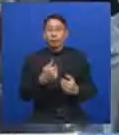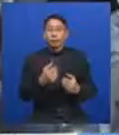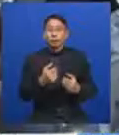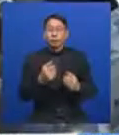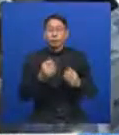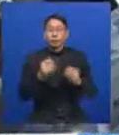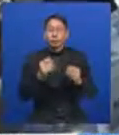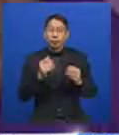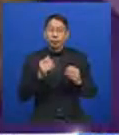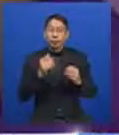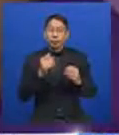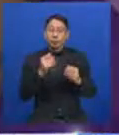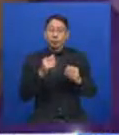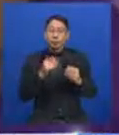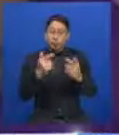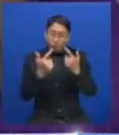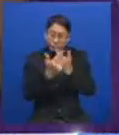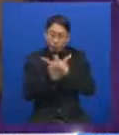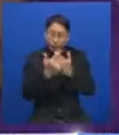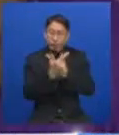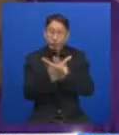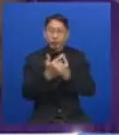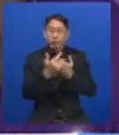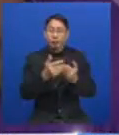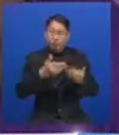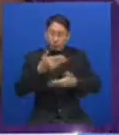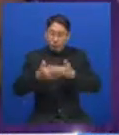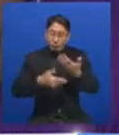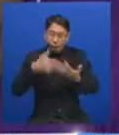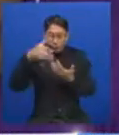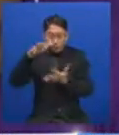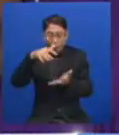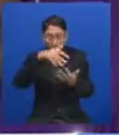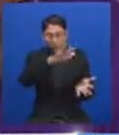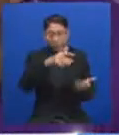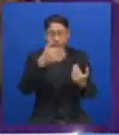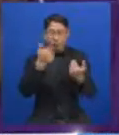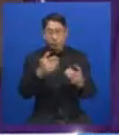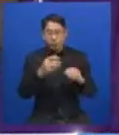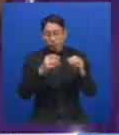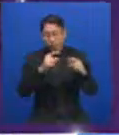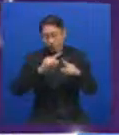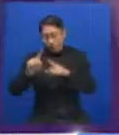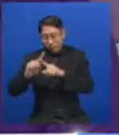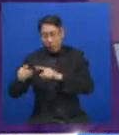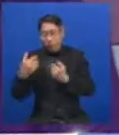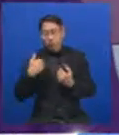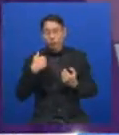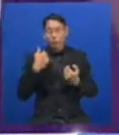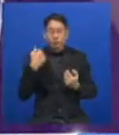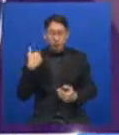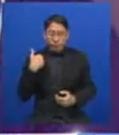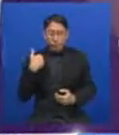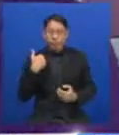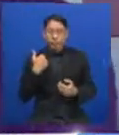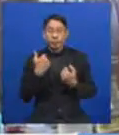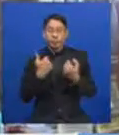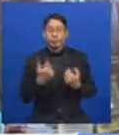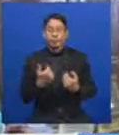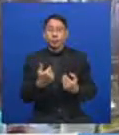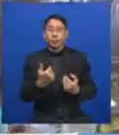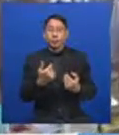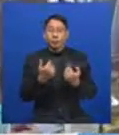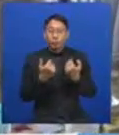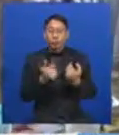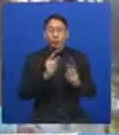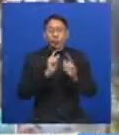ำนวนหนึ่งมีตัวเลขการขายไปยังท้องที่ในดื่นภายในจังหวัดเดียวกันจำนวนหนึ่งนะคะอย่างวันนี้ก็